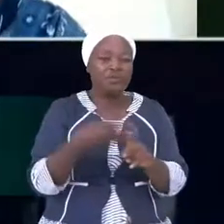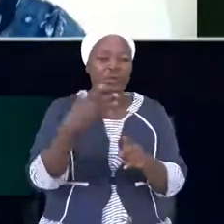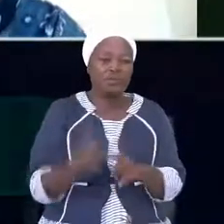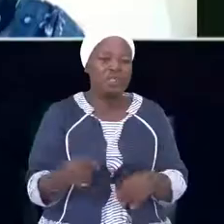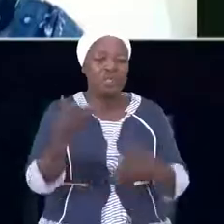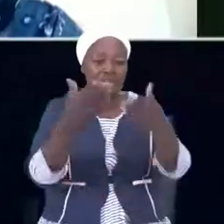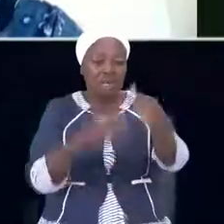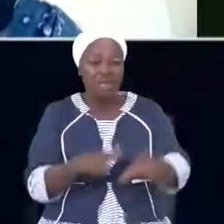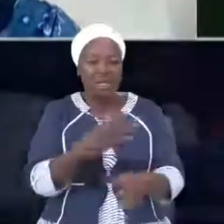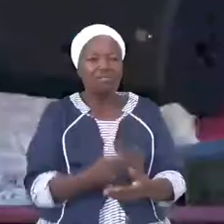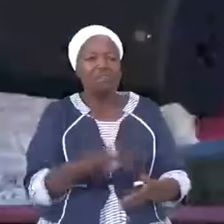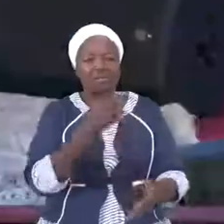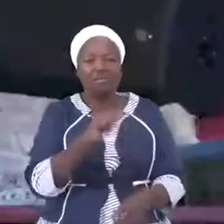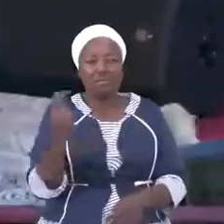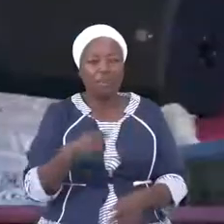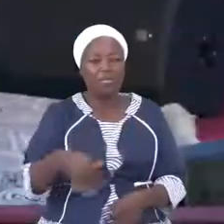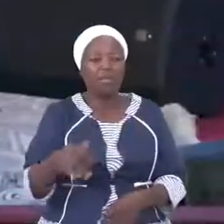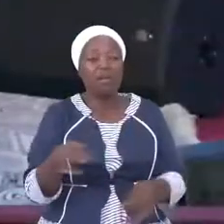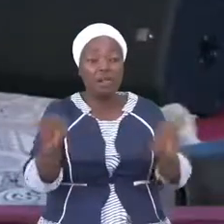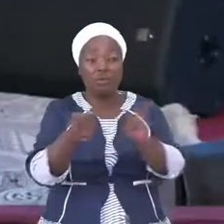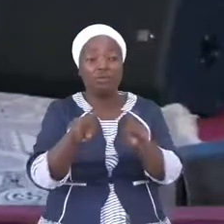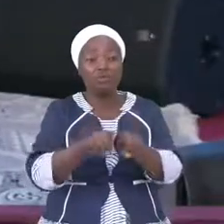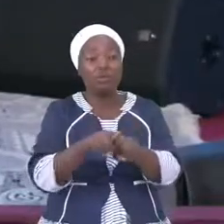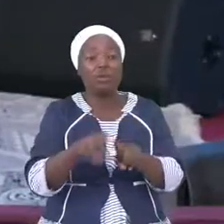Dieu a ressuscité